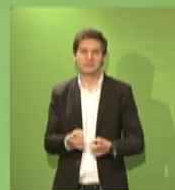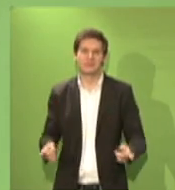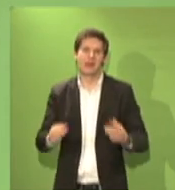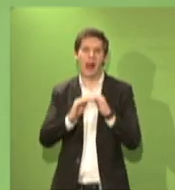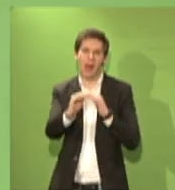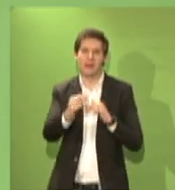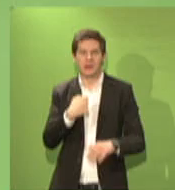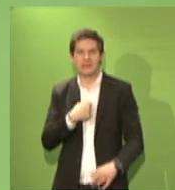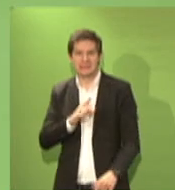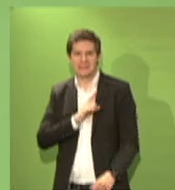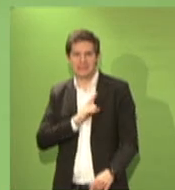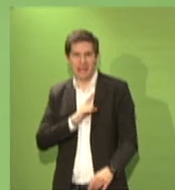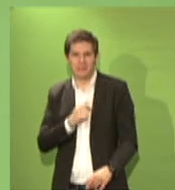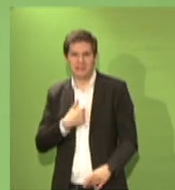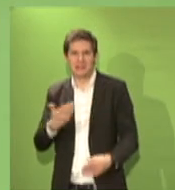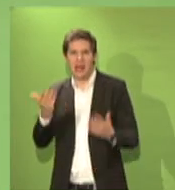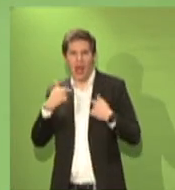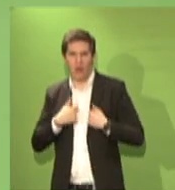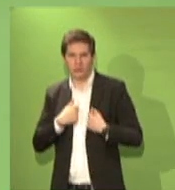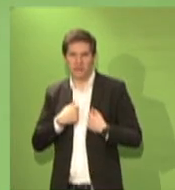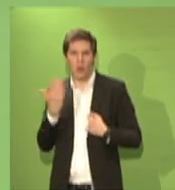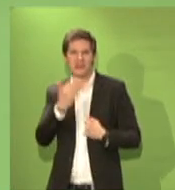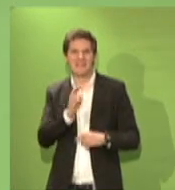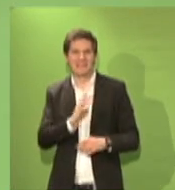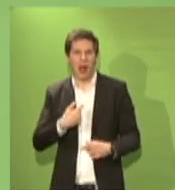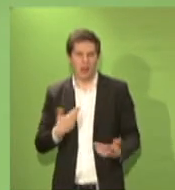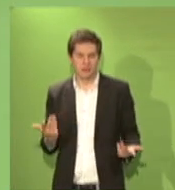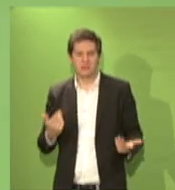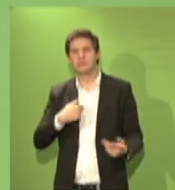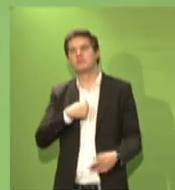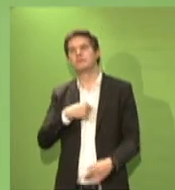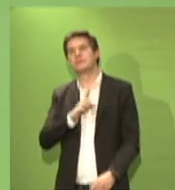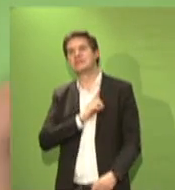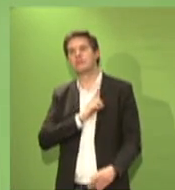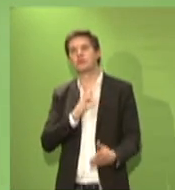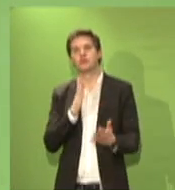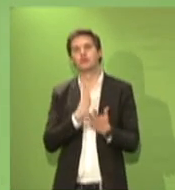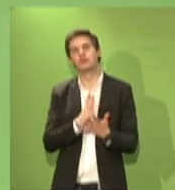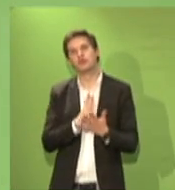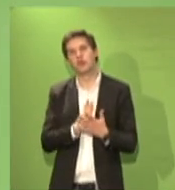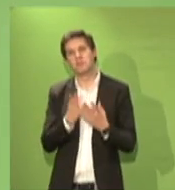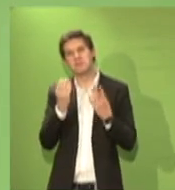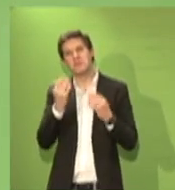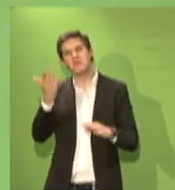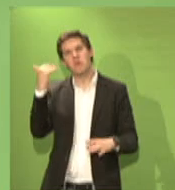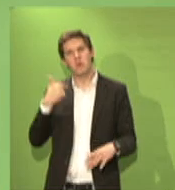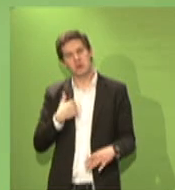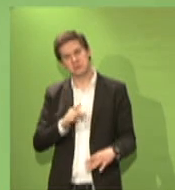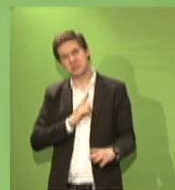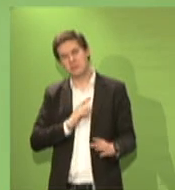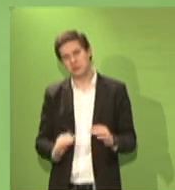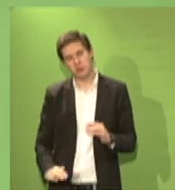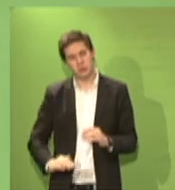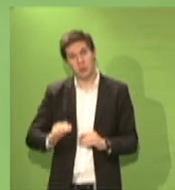ländlichen Raum, gebürtiger Ostwestfale aus dem Kreis Herford. Und ich weiß natürlich noch in meiner Erinnerung, jedenfalls war das damals so, dass man